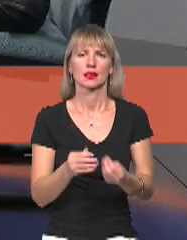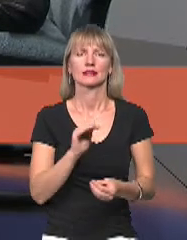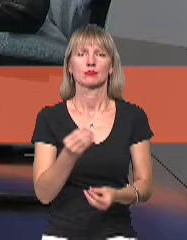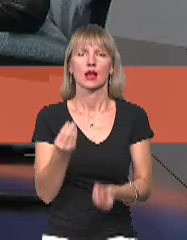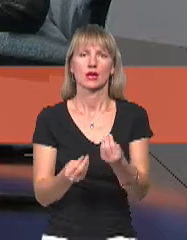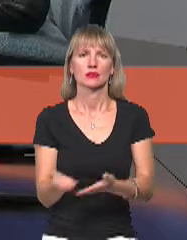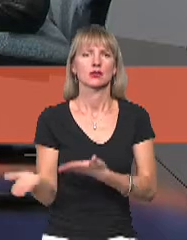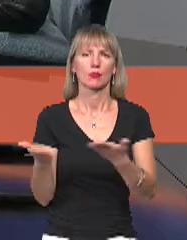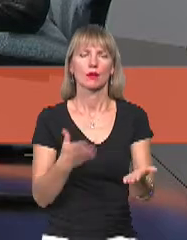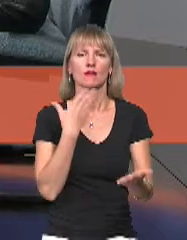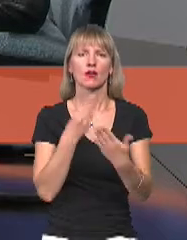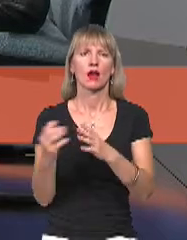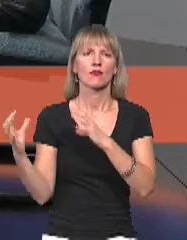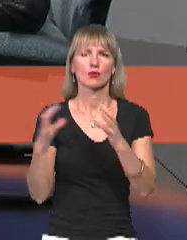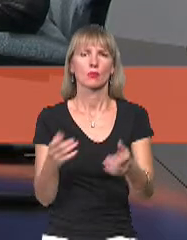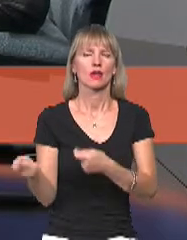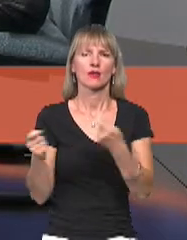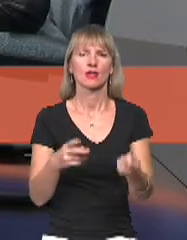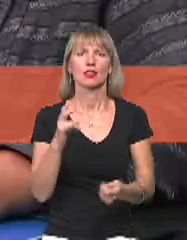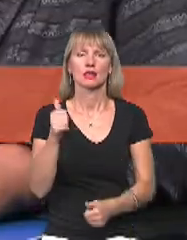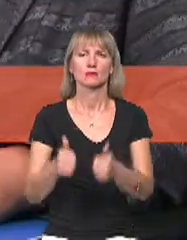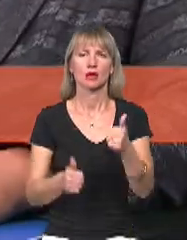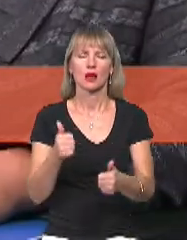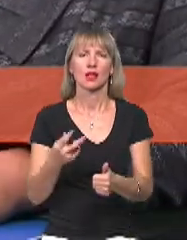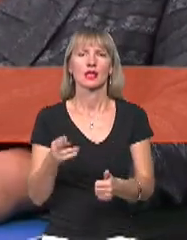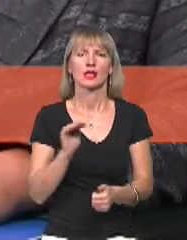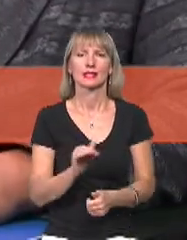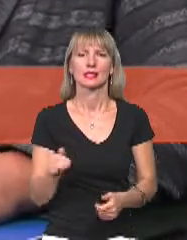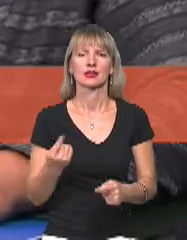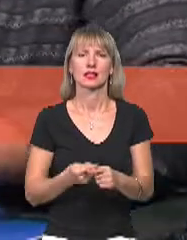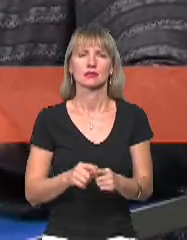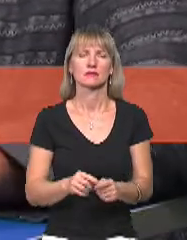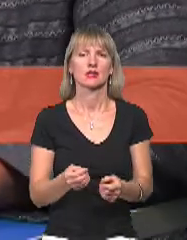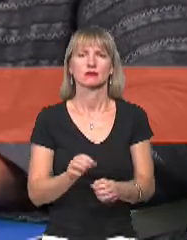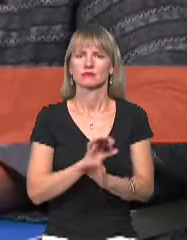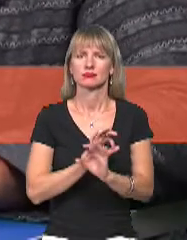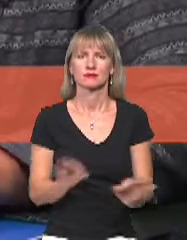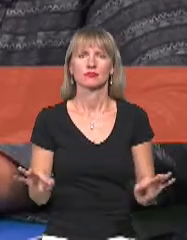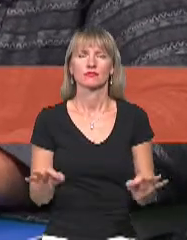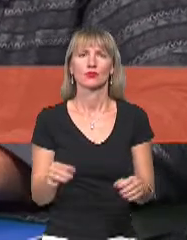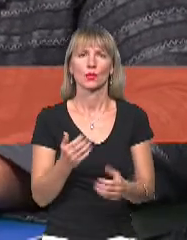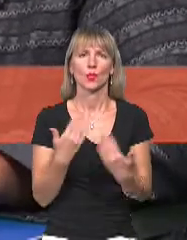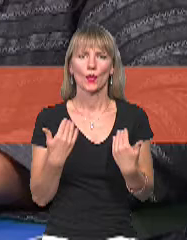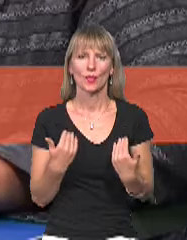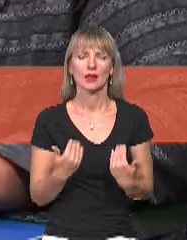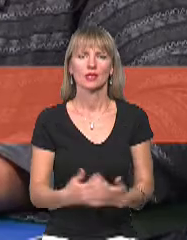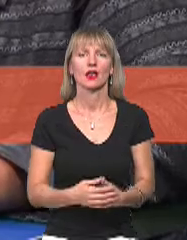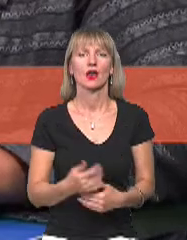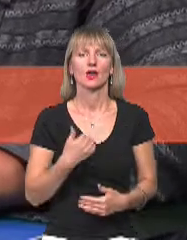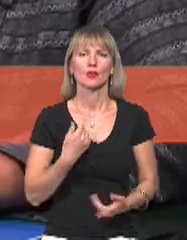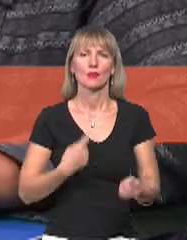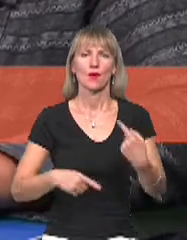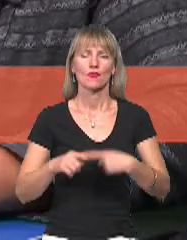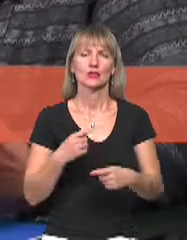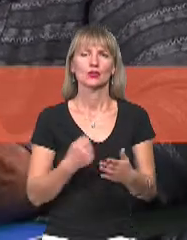запрошують, і самі в своєму автобусі привезли їх на матч. Зрозуміло. Просто і така все ж таки релаксація. Я хочу повернутися до теми